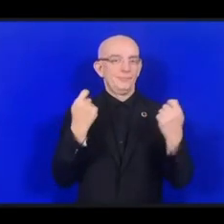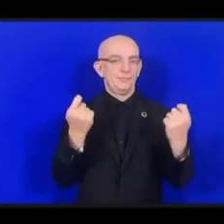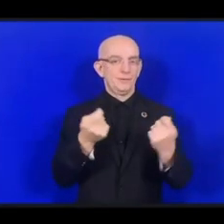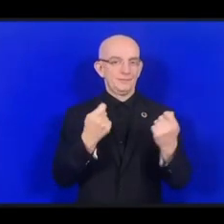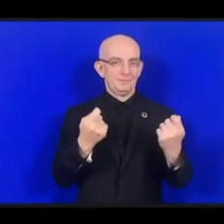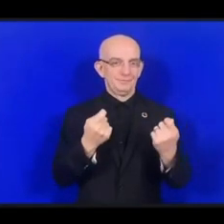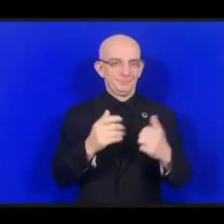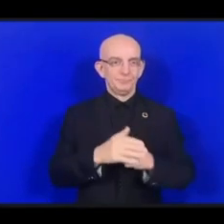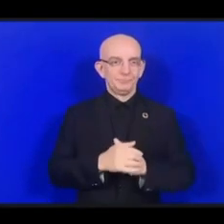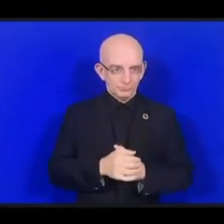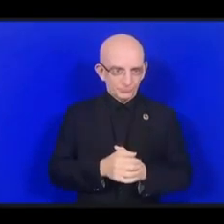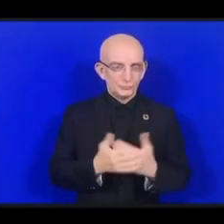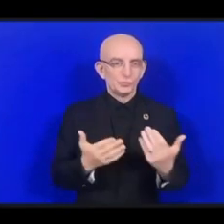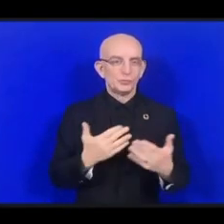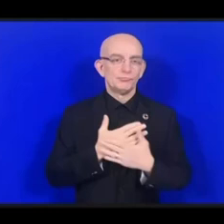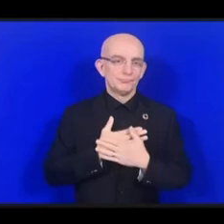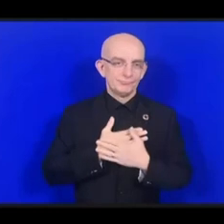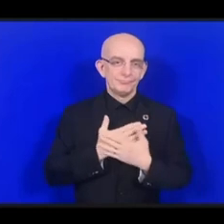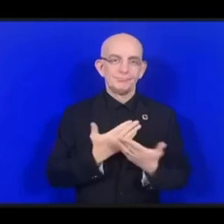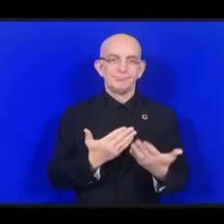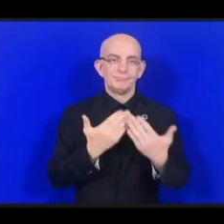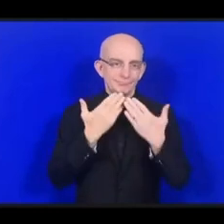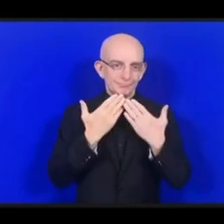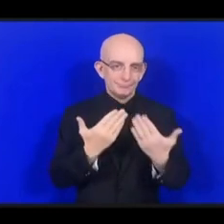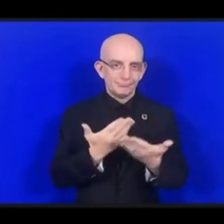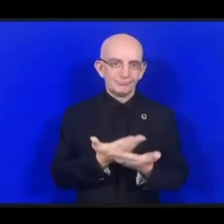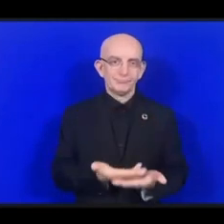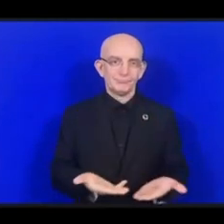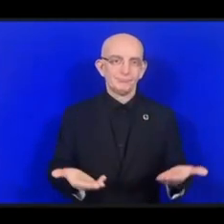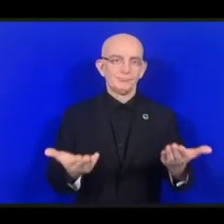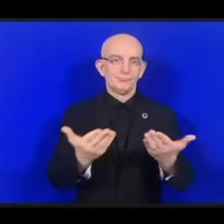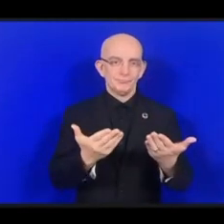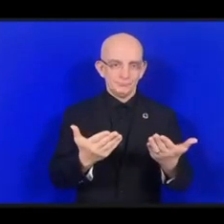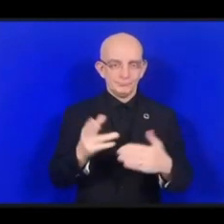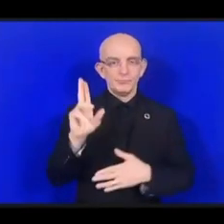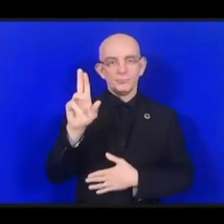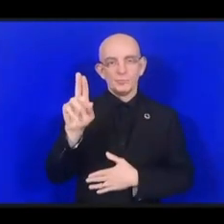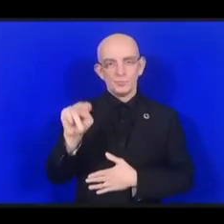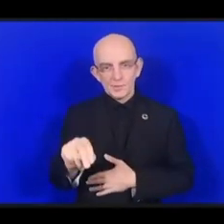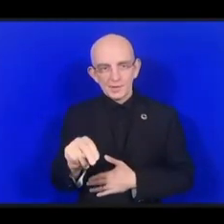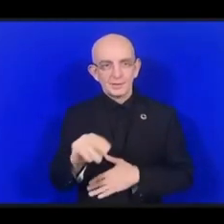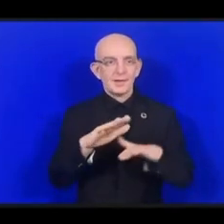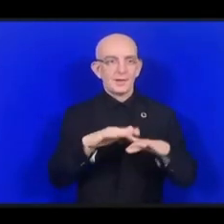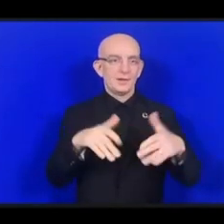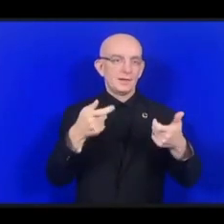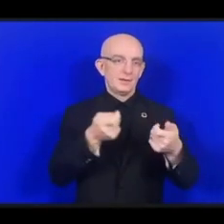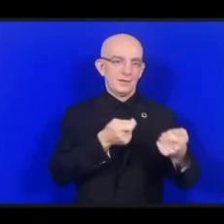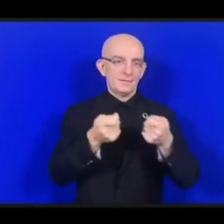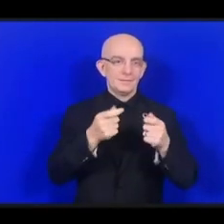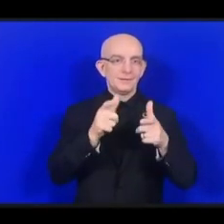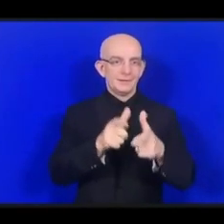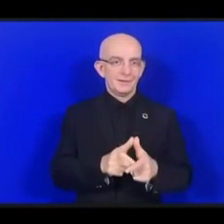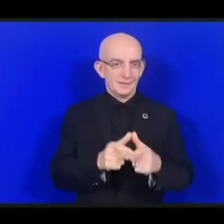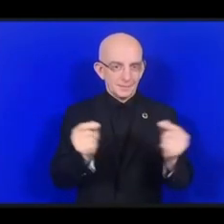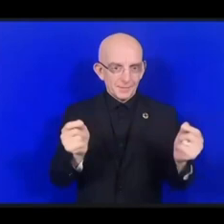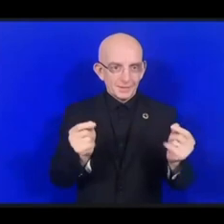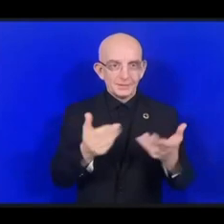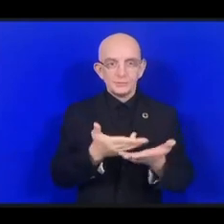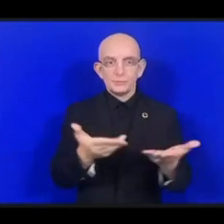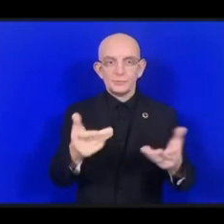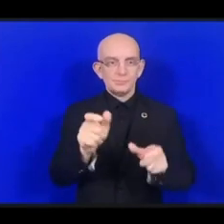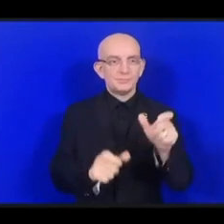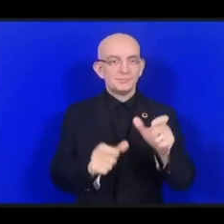لي ان اعرب عن تقديرنا باسم الامم المتحده وحكومه اليابان لجميع الحاضرين على مشاركتكم